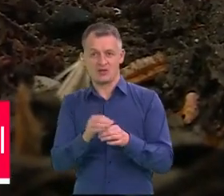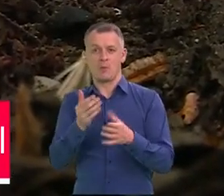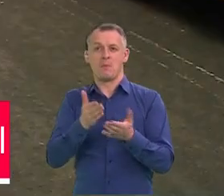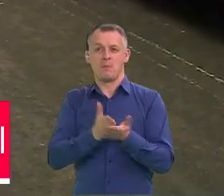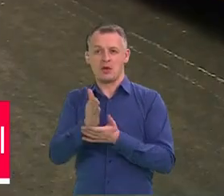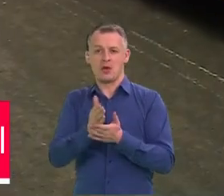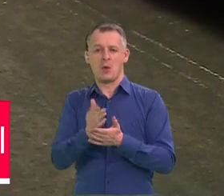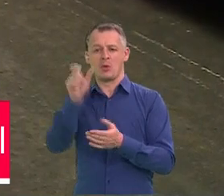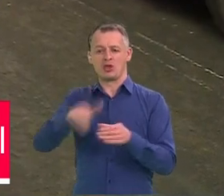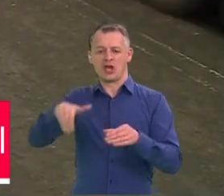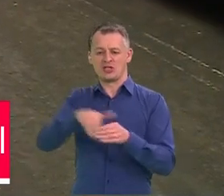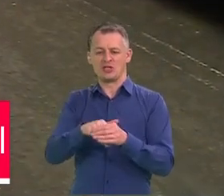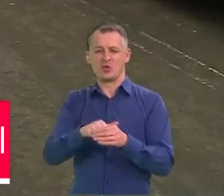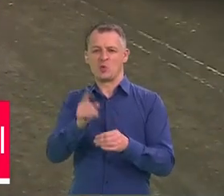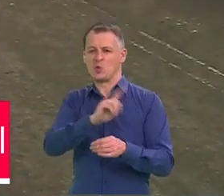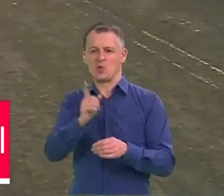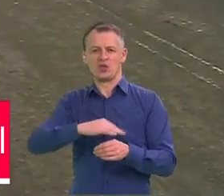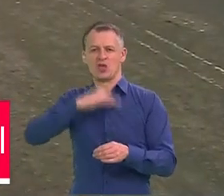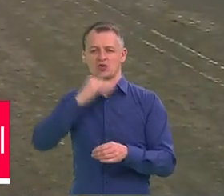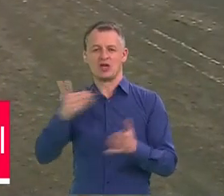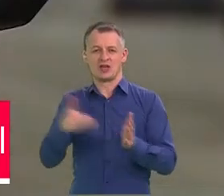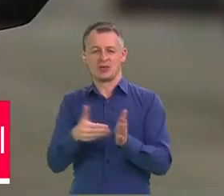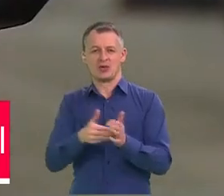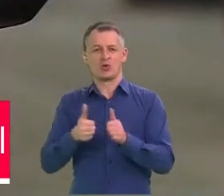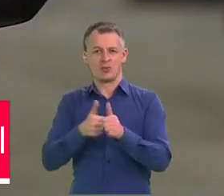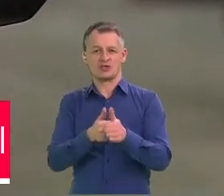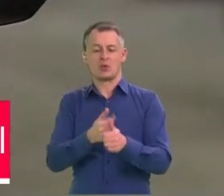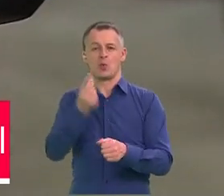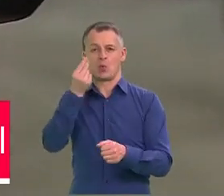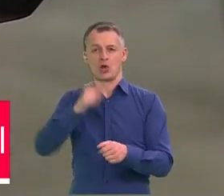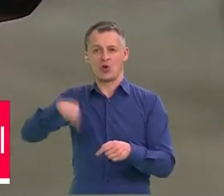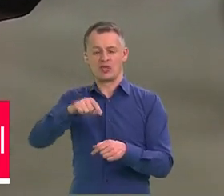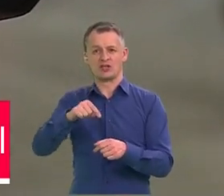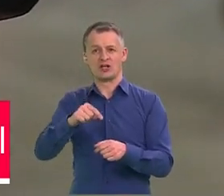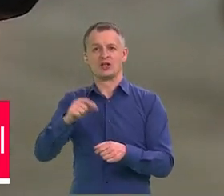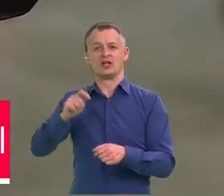personal insuficient să supravegheze buna noastră creștere.